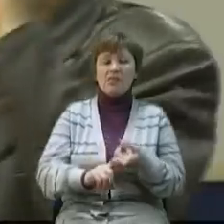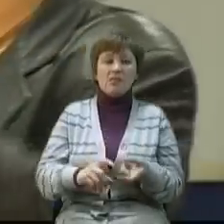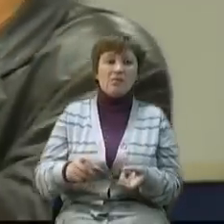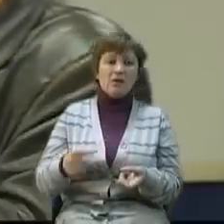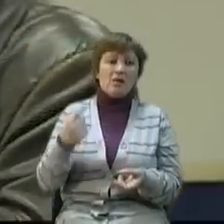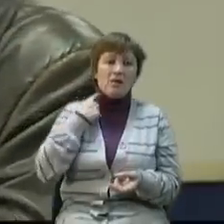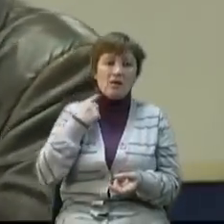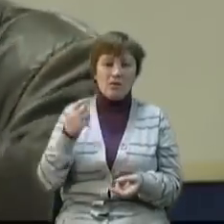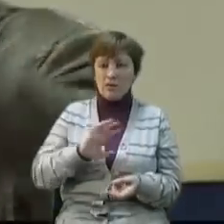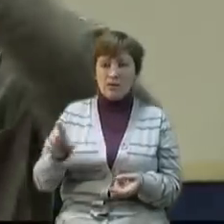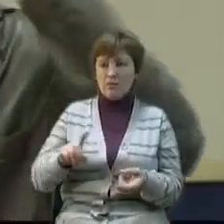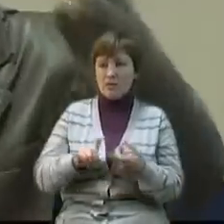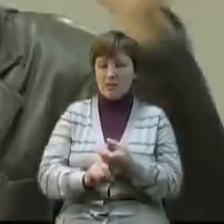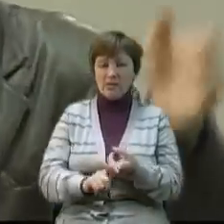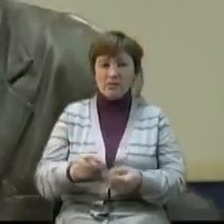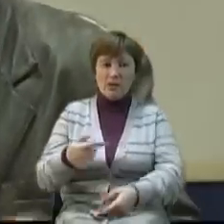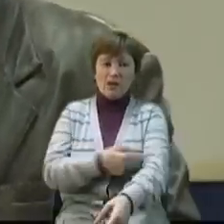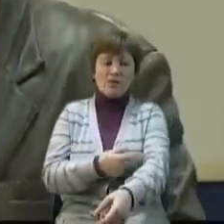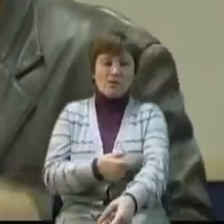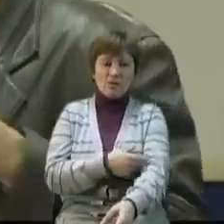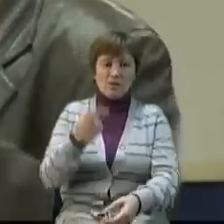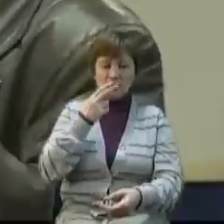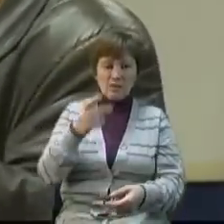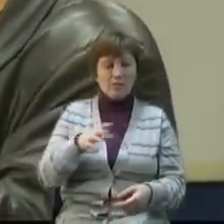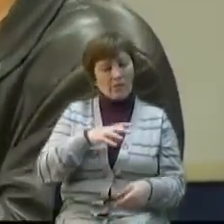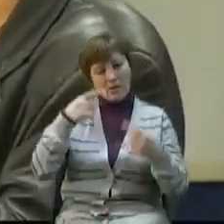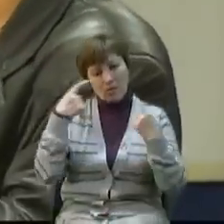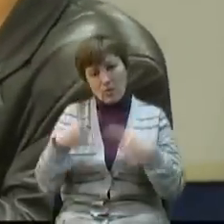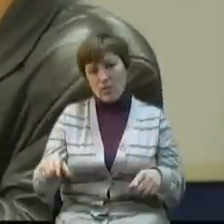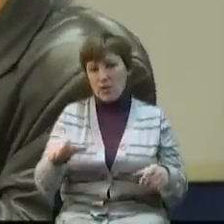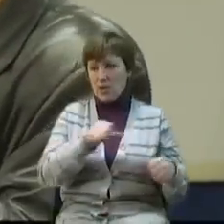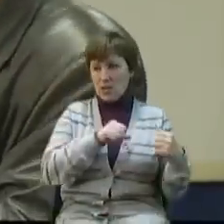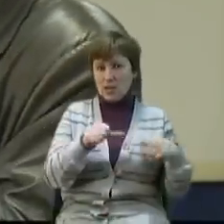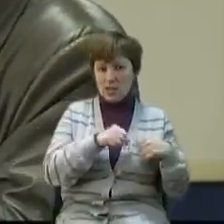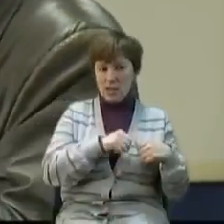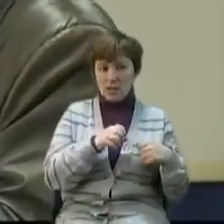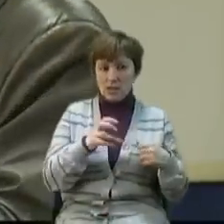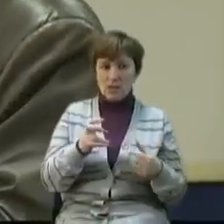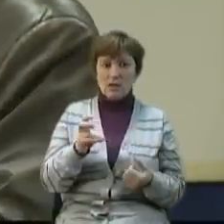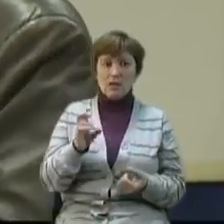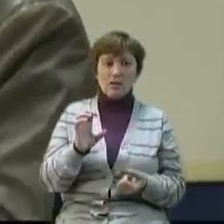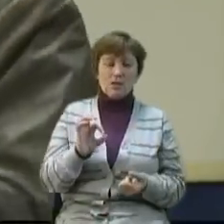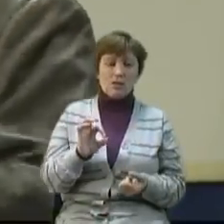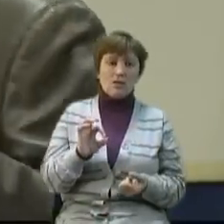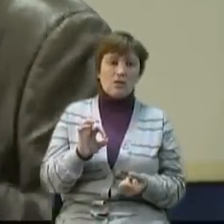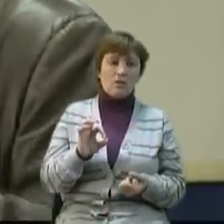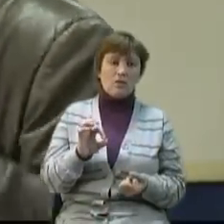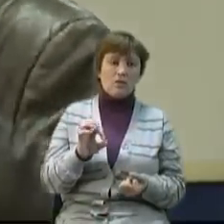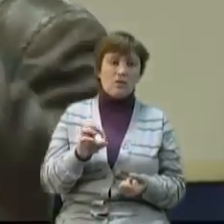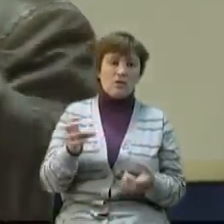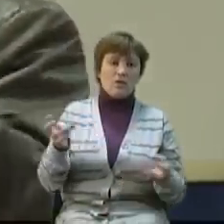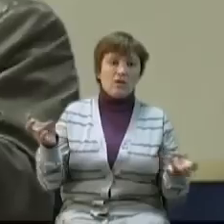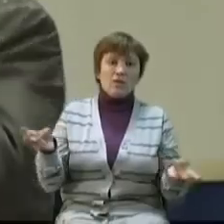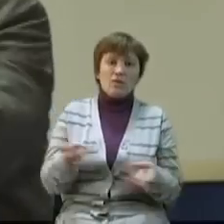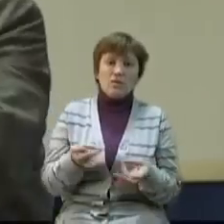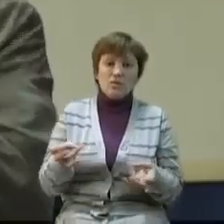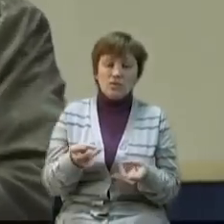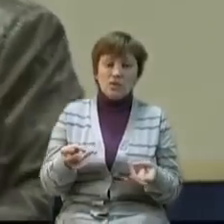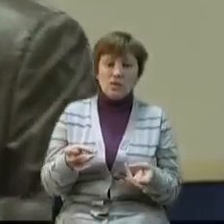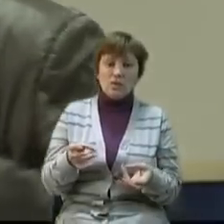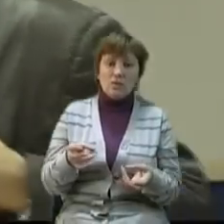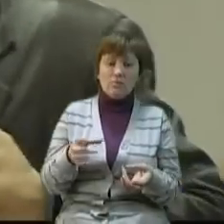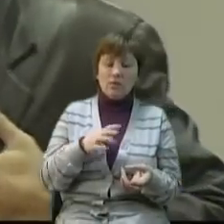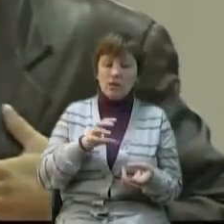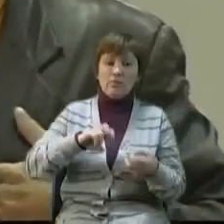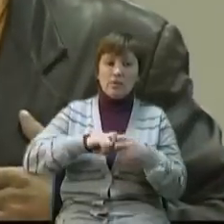я не был зависим от сигарет, у меня были другие грехи, но вопрос не в этом. Вопрос в том, что вот той как бы нужды, вот я в проблемах